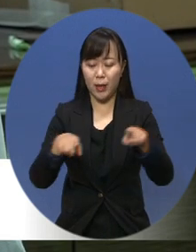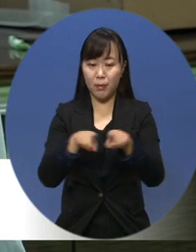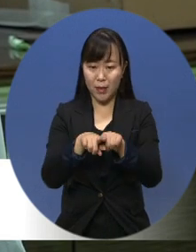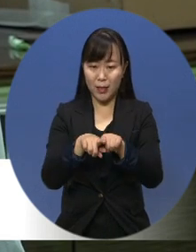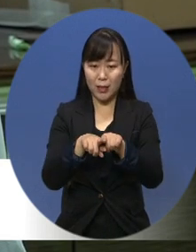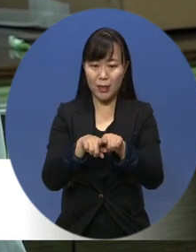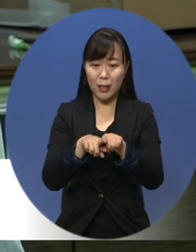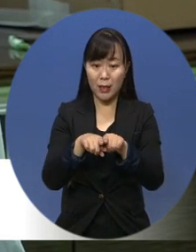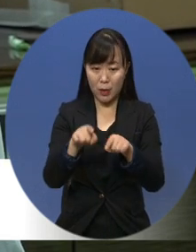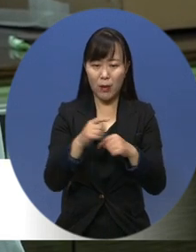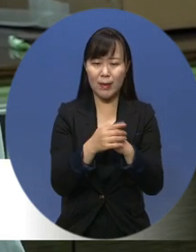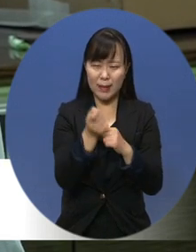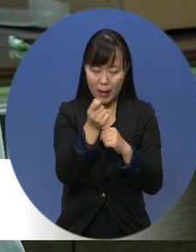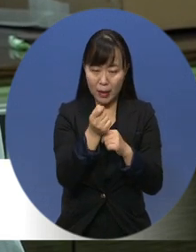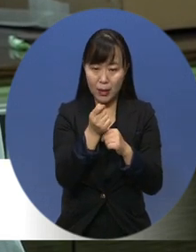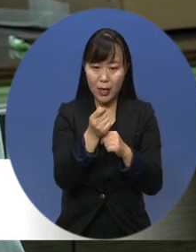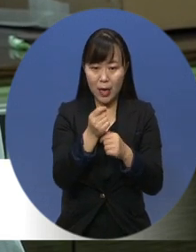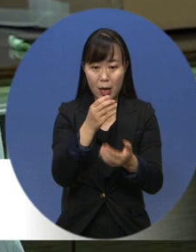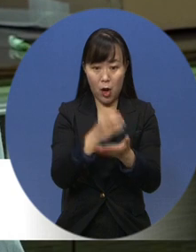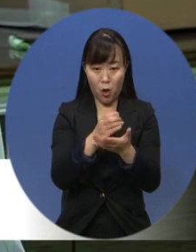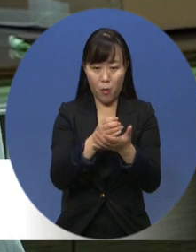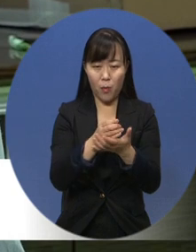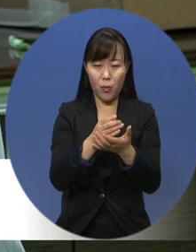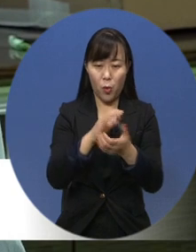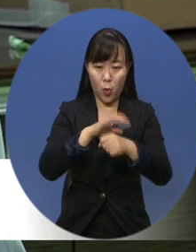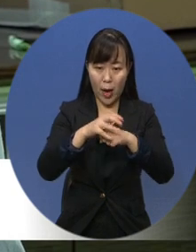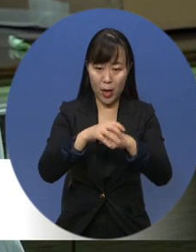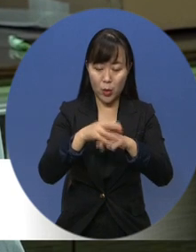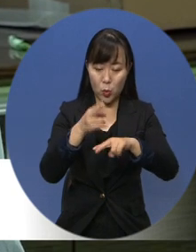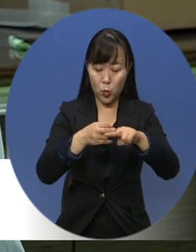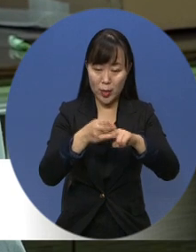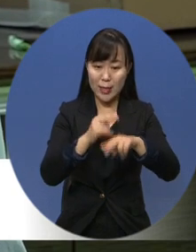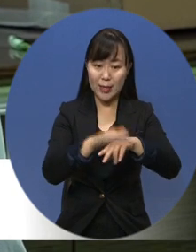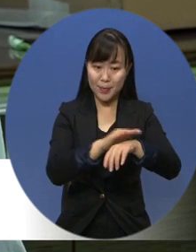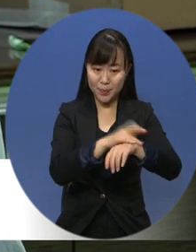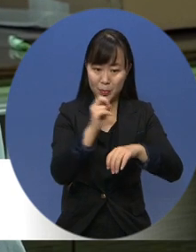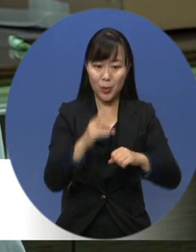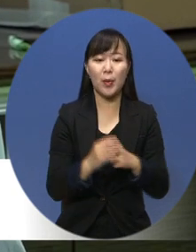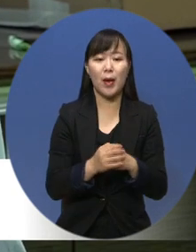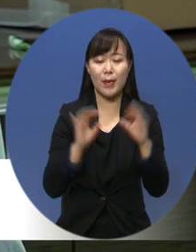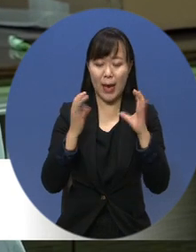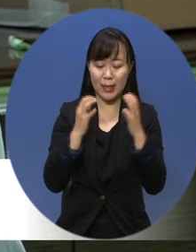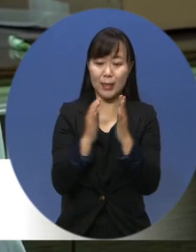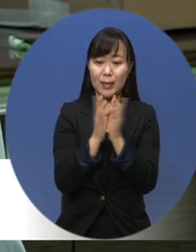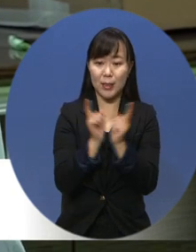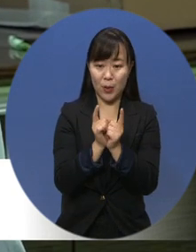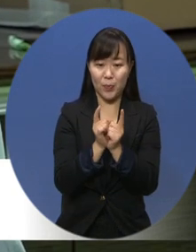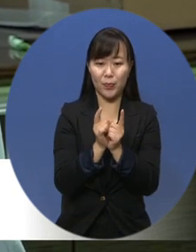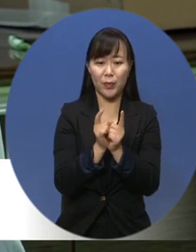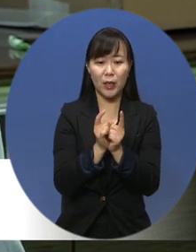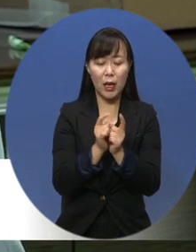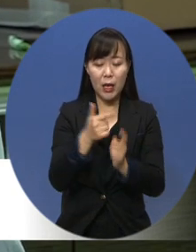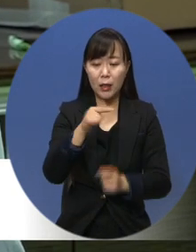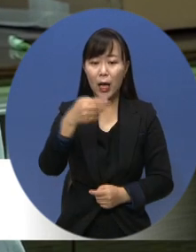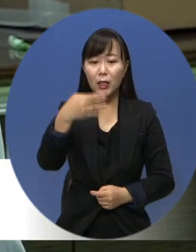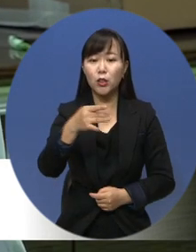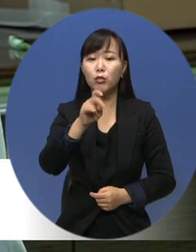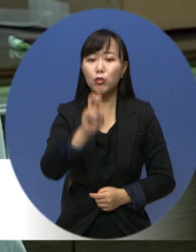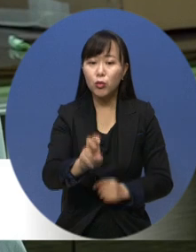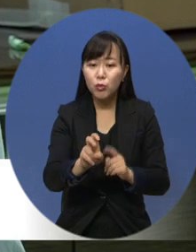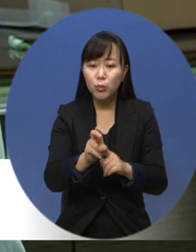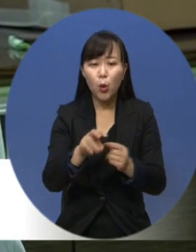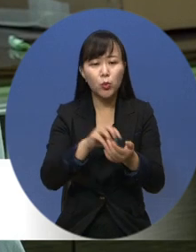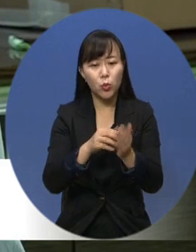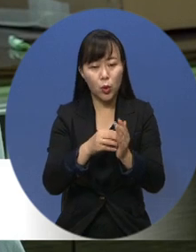저나트륨 컵과 2 모비스 만들기 기술 그리고 또 id 직접 라투르 이미 어느 정도 들어있는